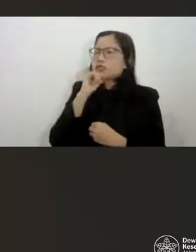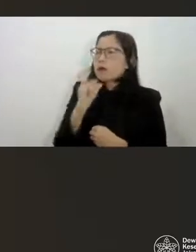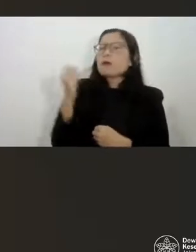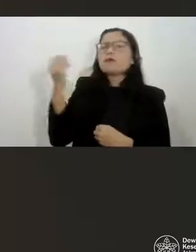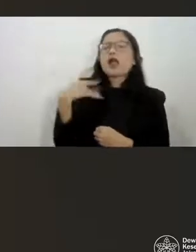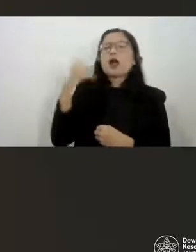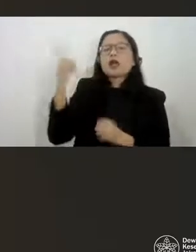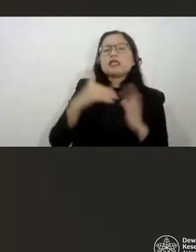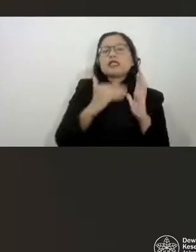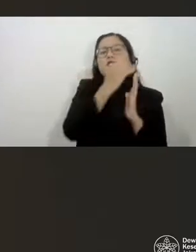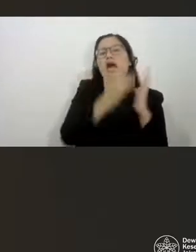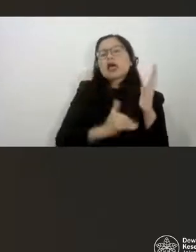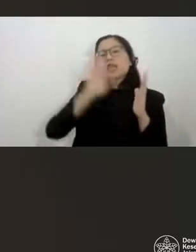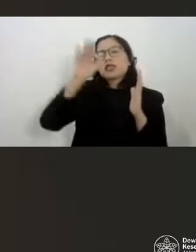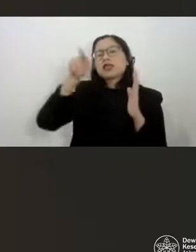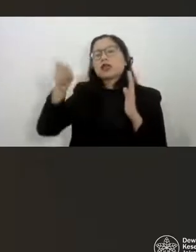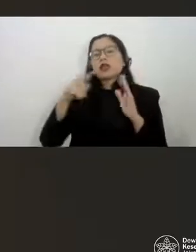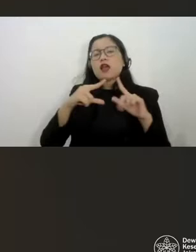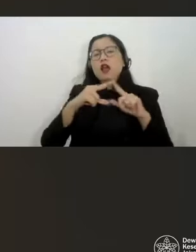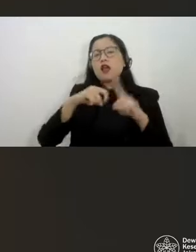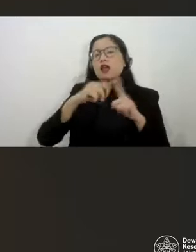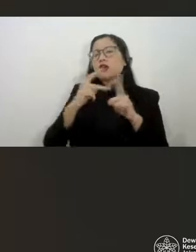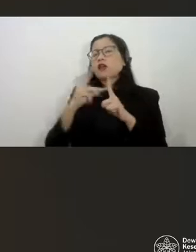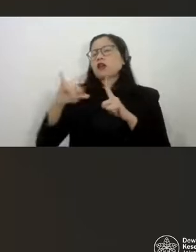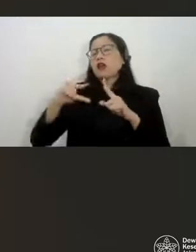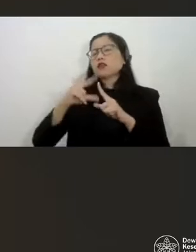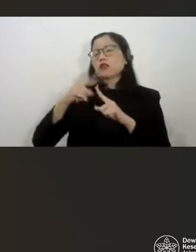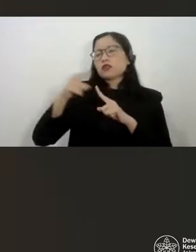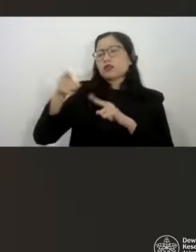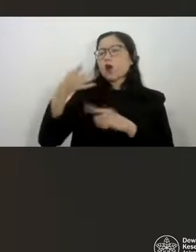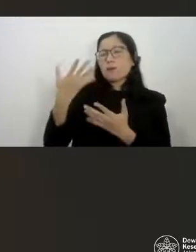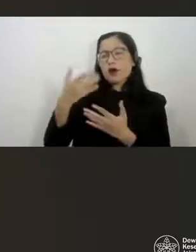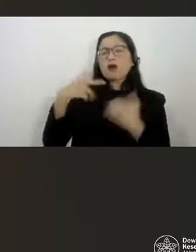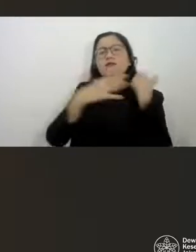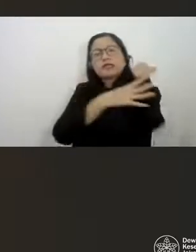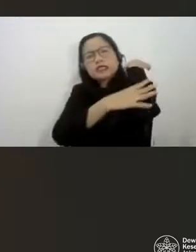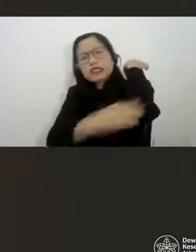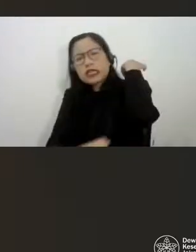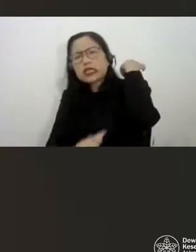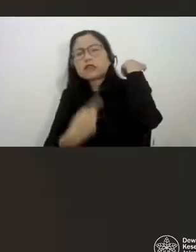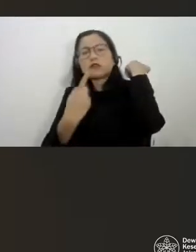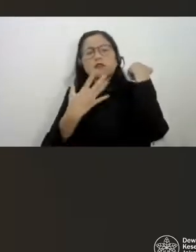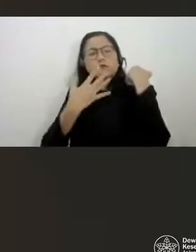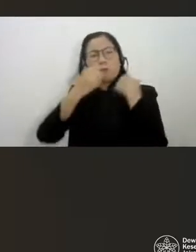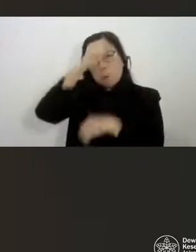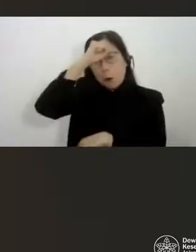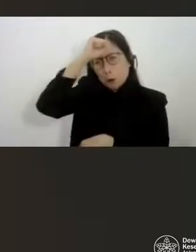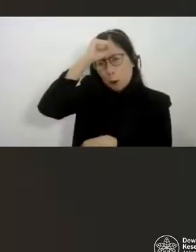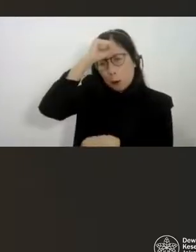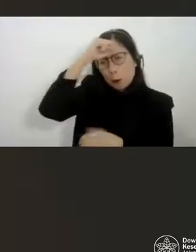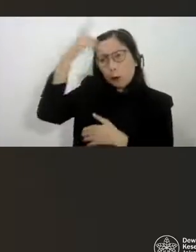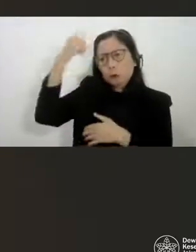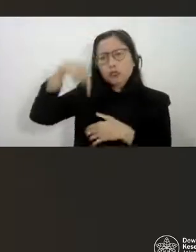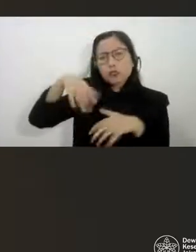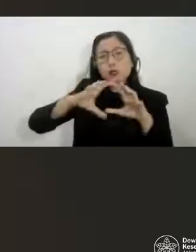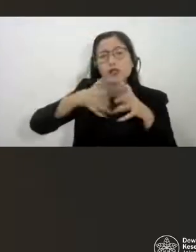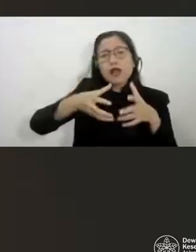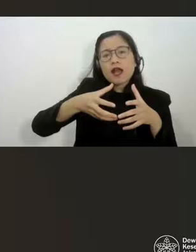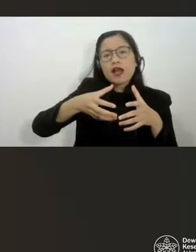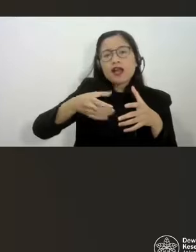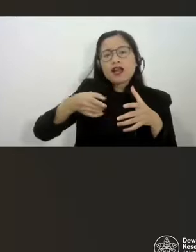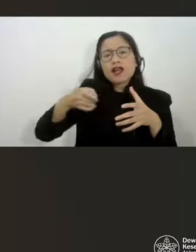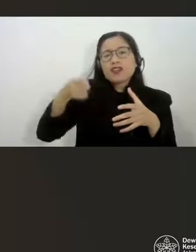akhirat yang kekal dan bahagia adalah kemiskinan, kemelaratan, dan kebodohan di dunia? Jadi